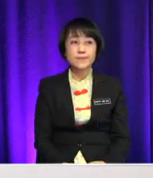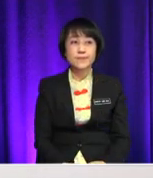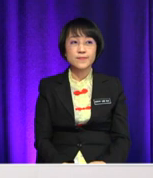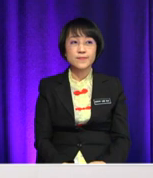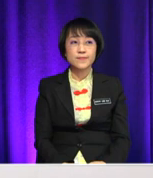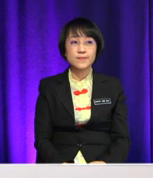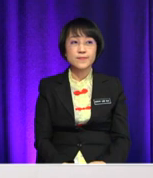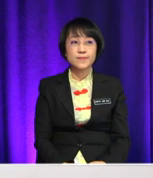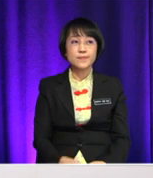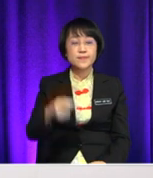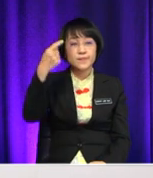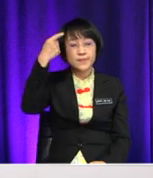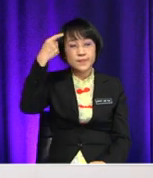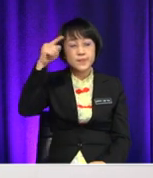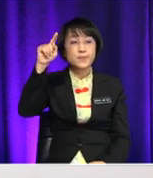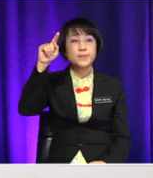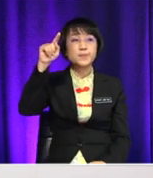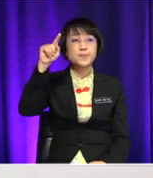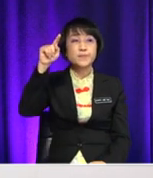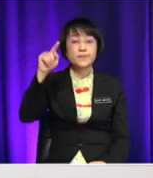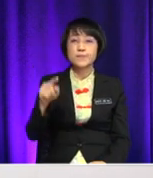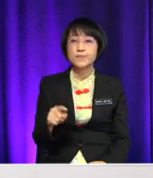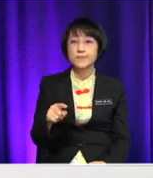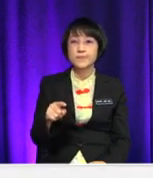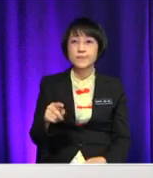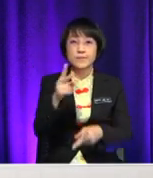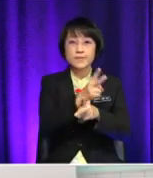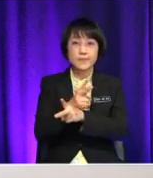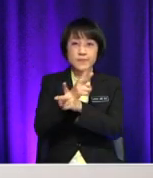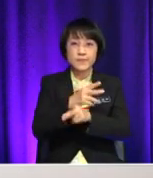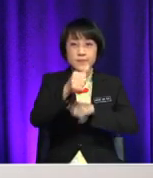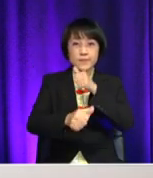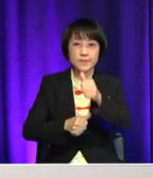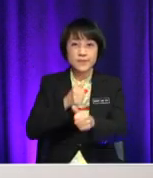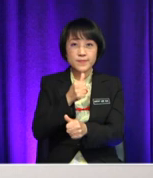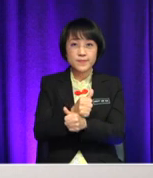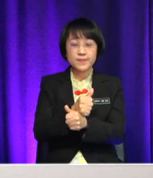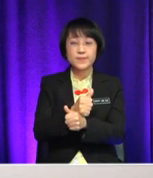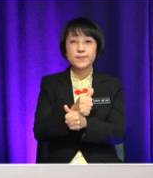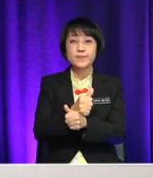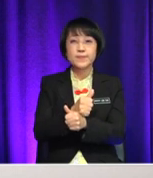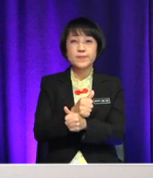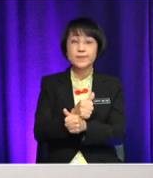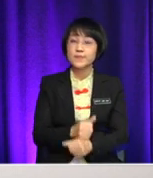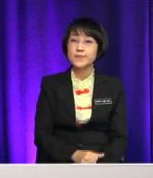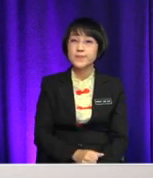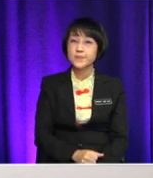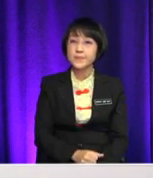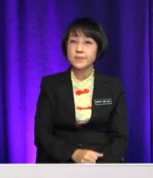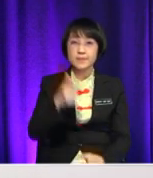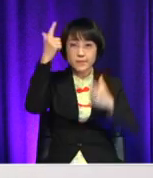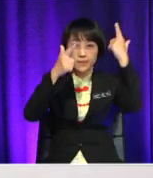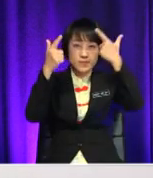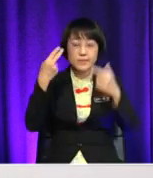merekalisasikan kelangsungan hijau di Malaysia sesungguhnya pelancingan hijau bukan sengaja memberikan infak yang besar